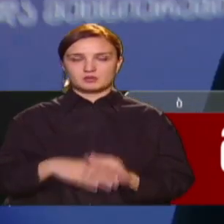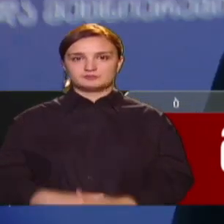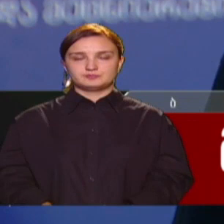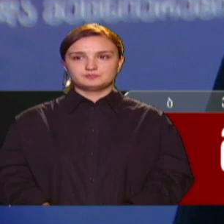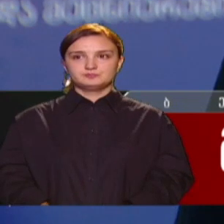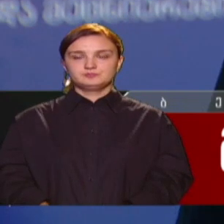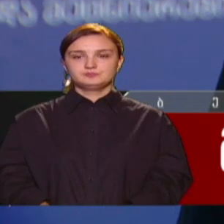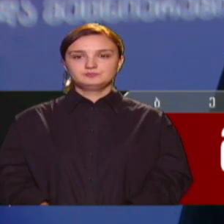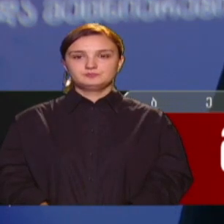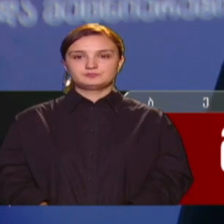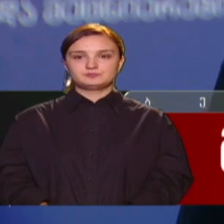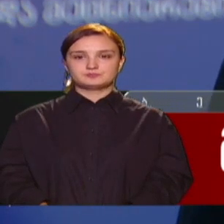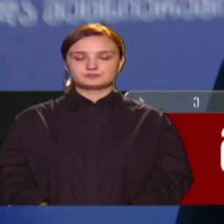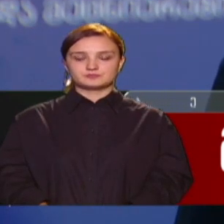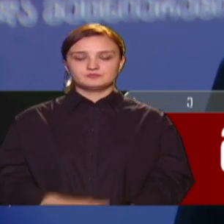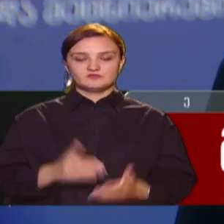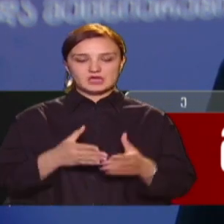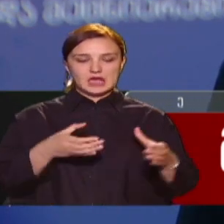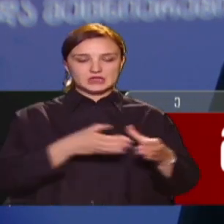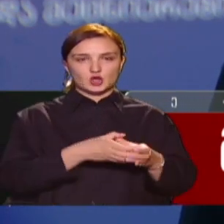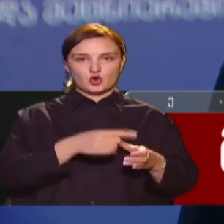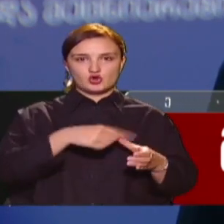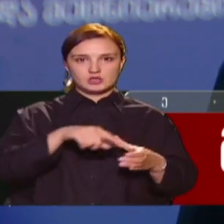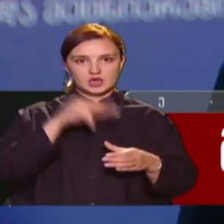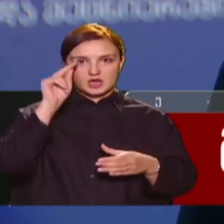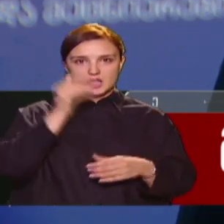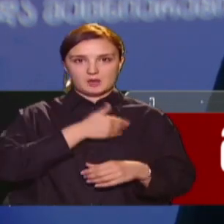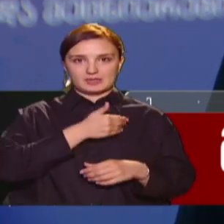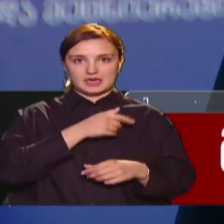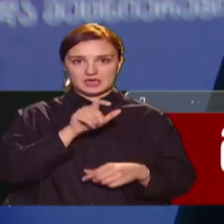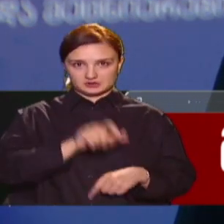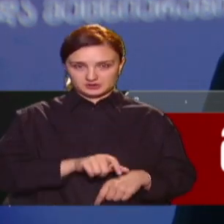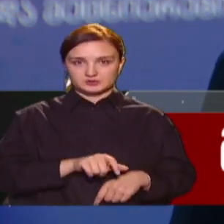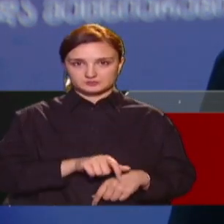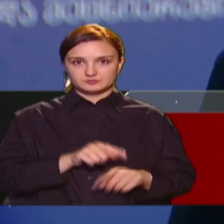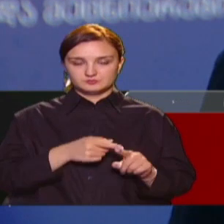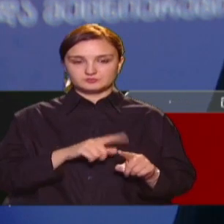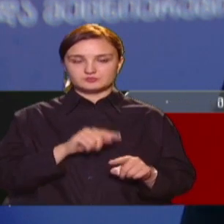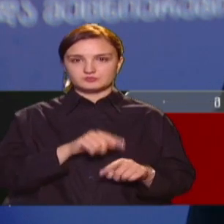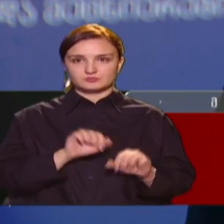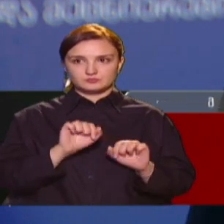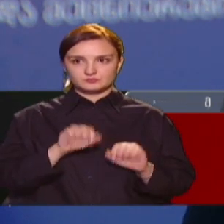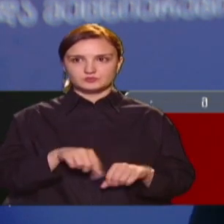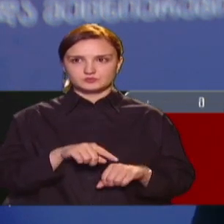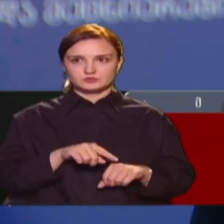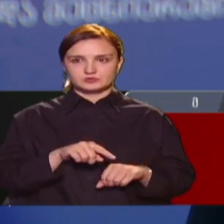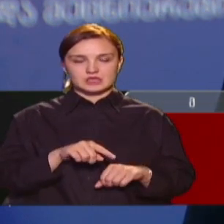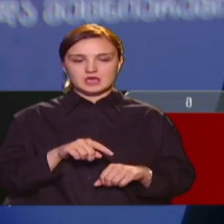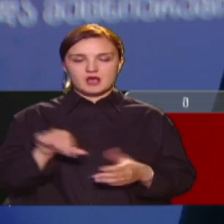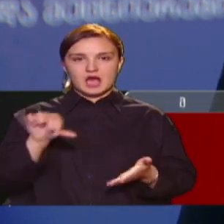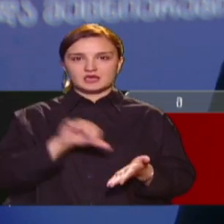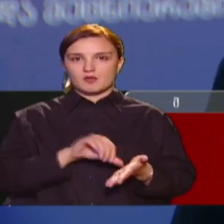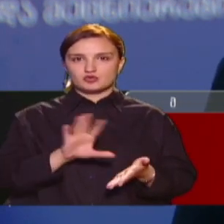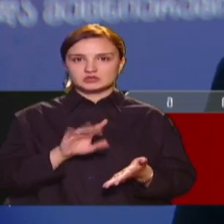Gargoyuli categoriis, aplicante bisatuis, șesat zlebeli, arom, matgatstena, ursura, dar gamus, hade, bagamus,